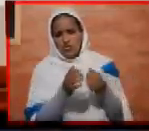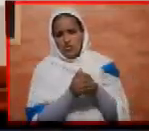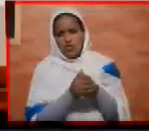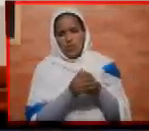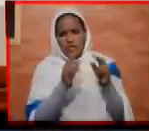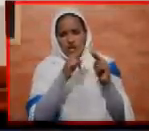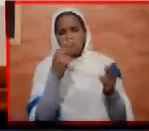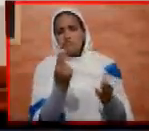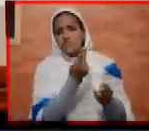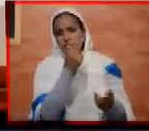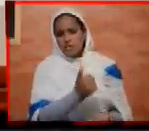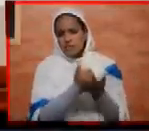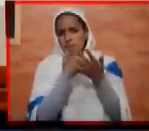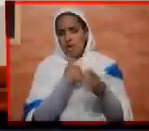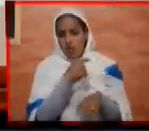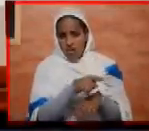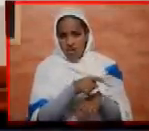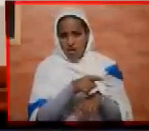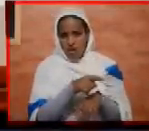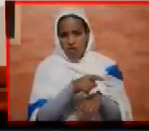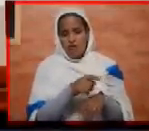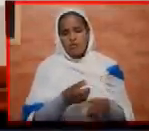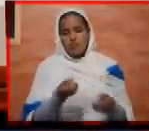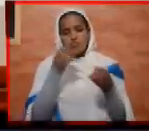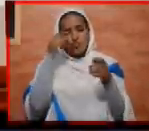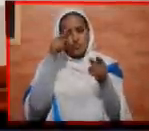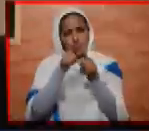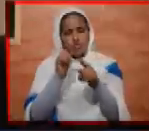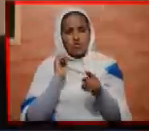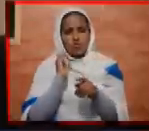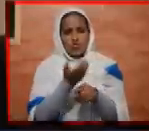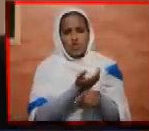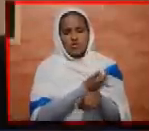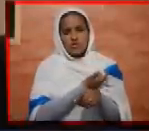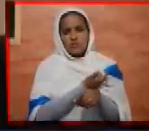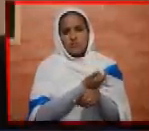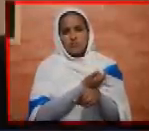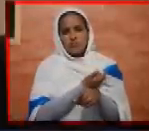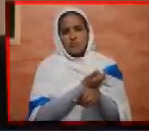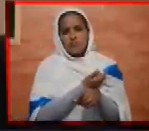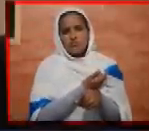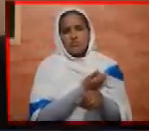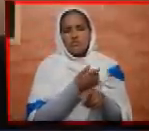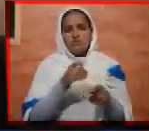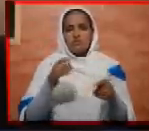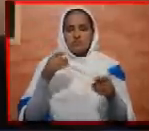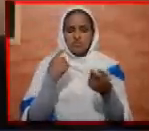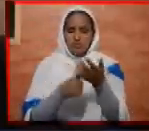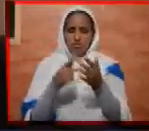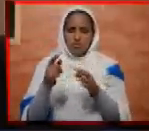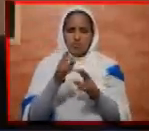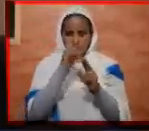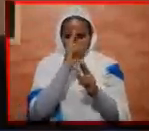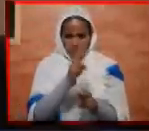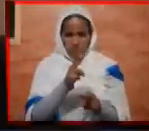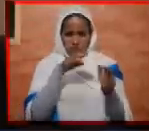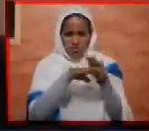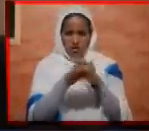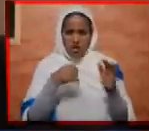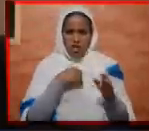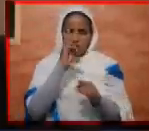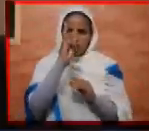በተርም አልፎ የሚሄዱ። እንደገና በኋላም ትልቅ ከሆኑ በኋላ ዲግሪ ነው የሚያመጡት፣ ማስተር ነው